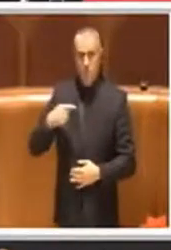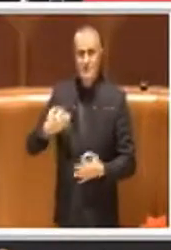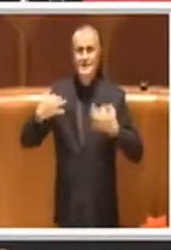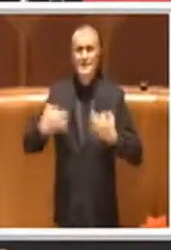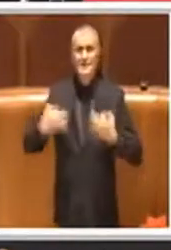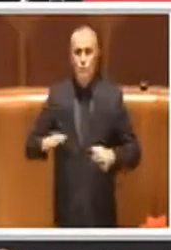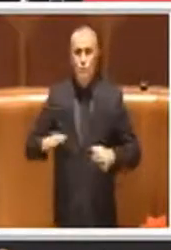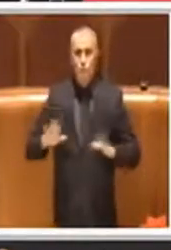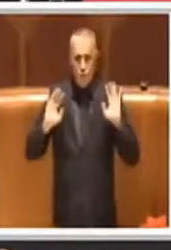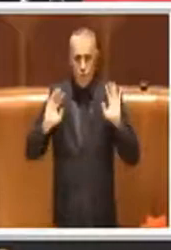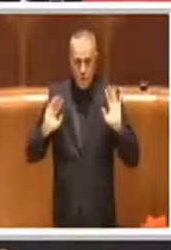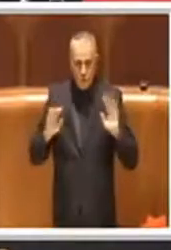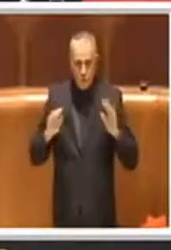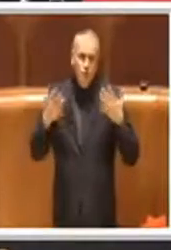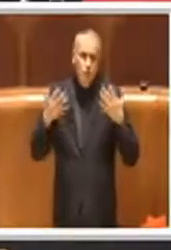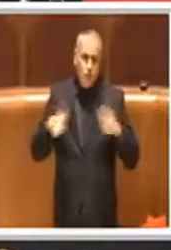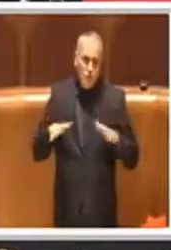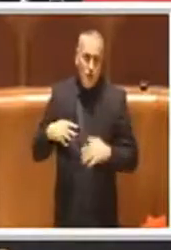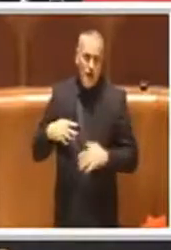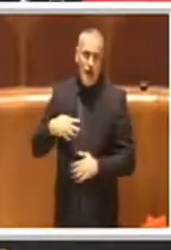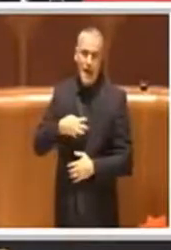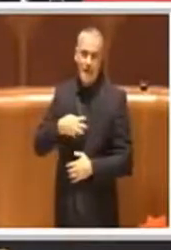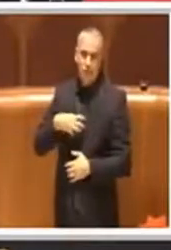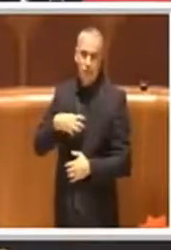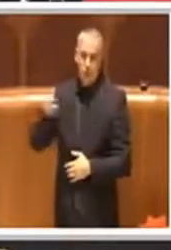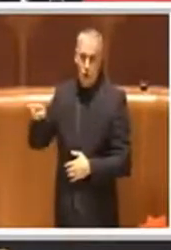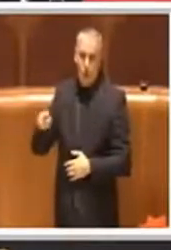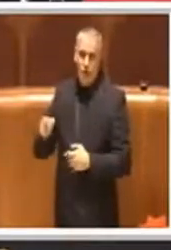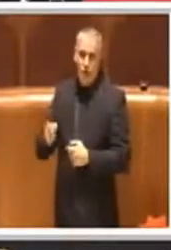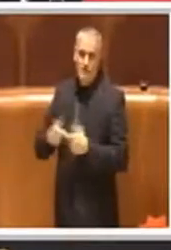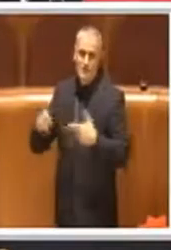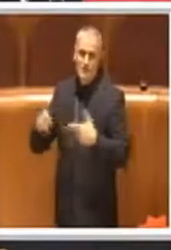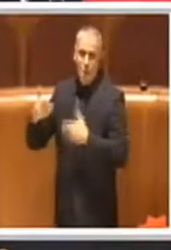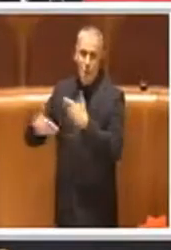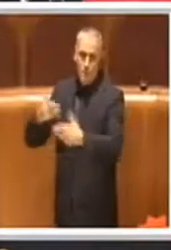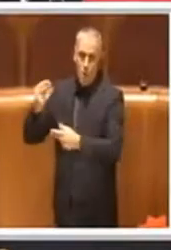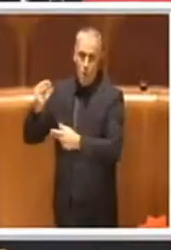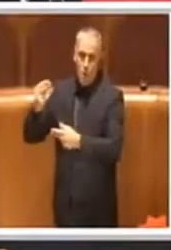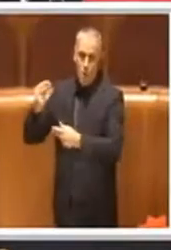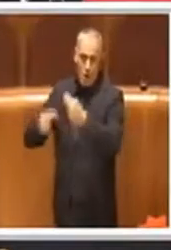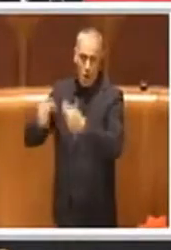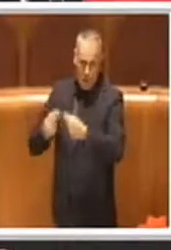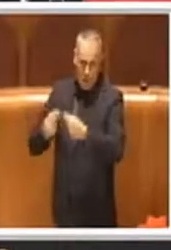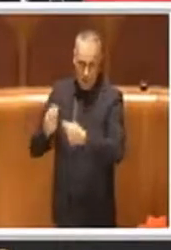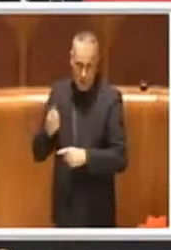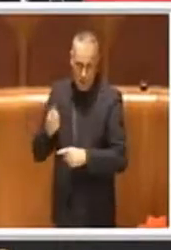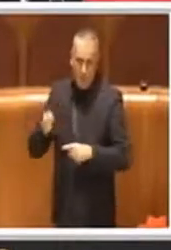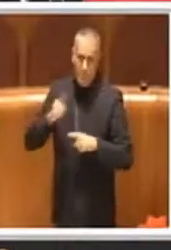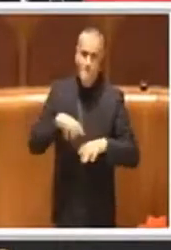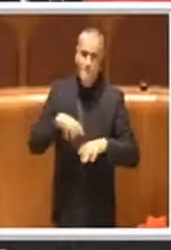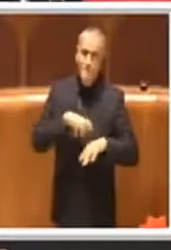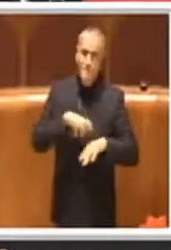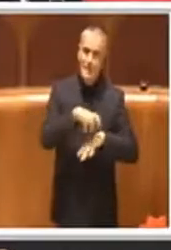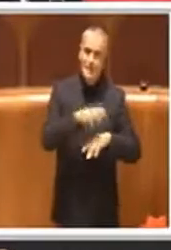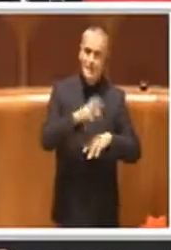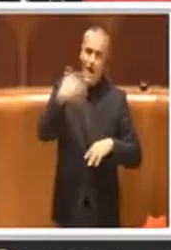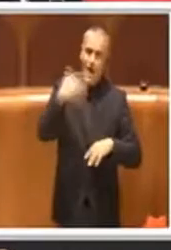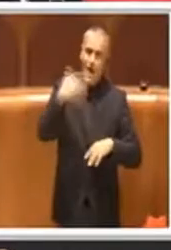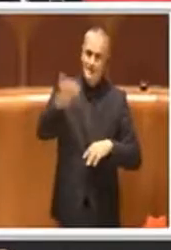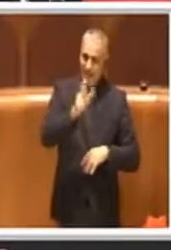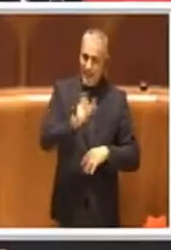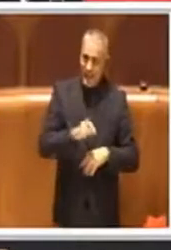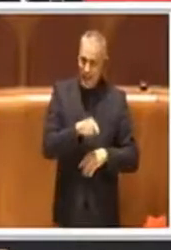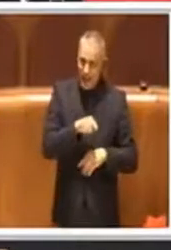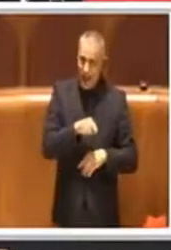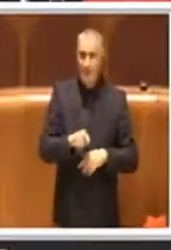che è stato identificato anche dall'assessorato allo sviluppo economico, ma anche dal ministro degli esteri, come